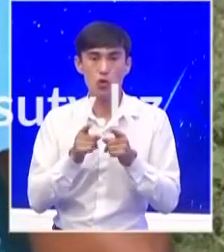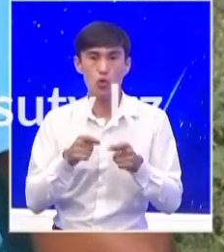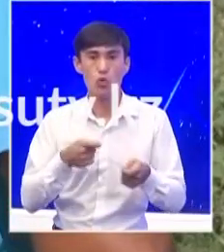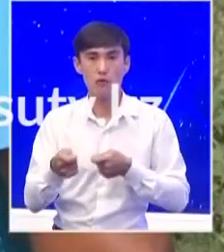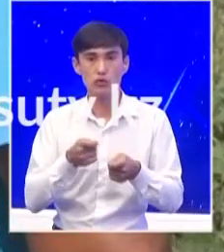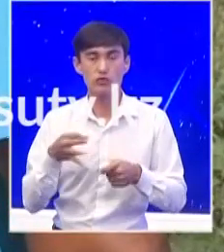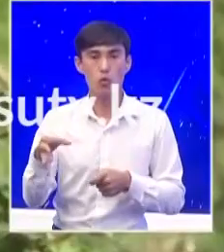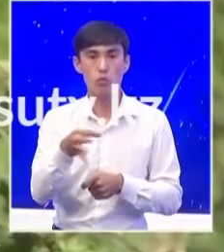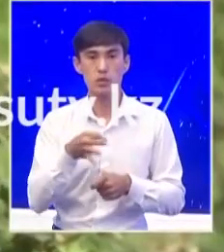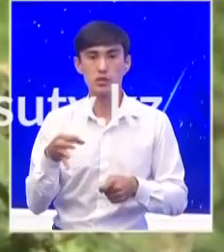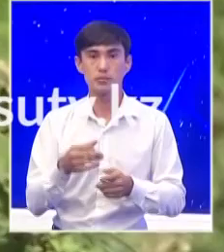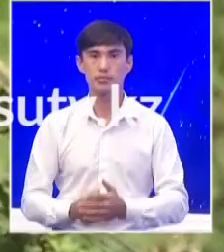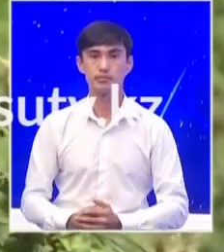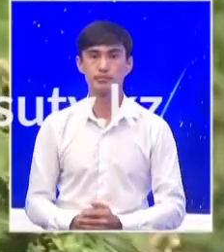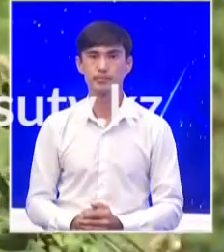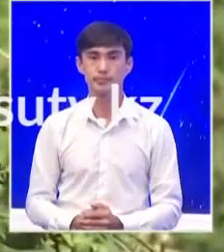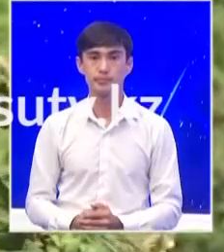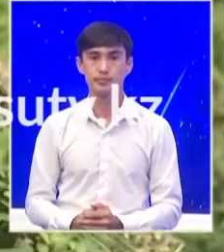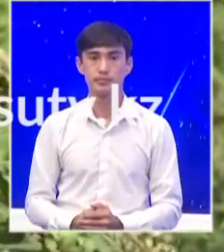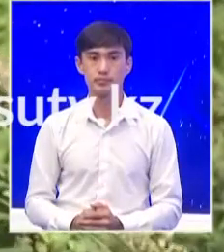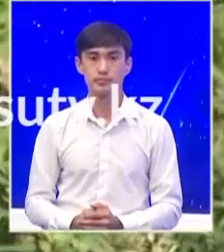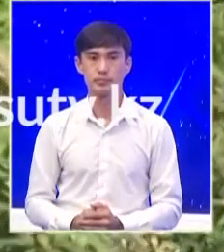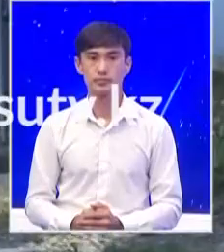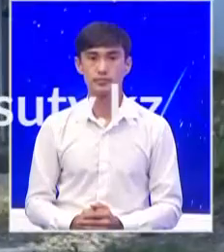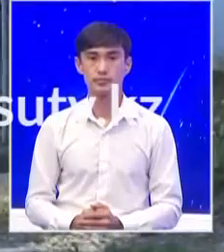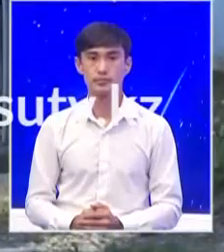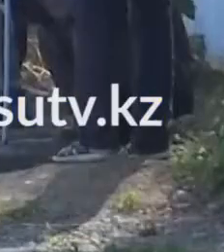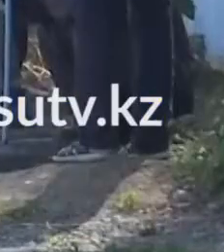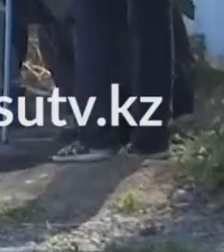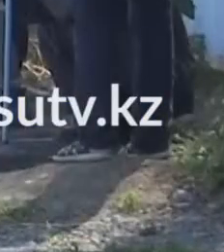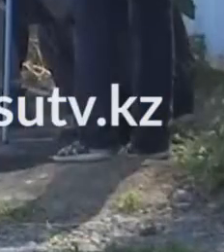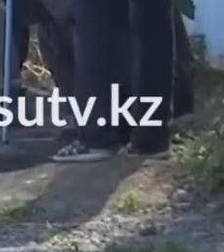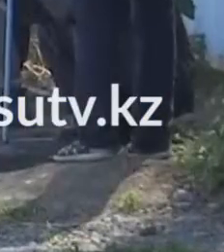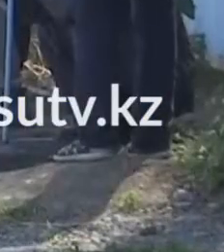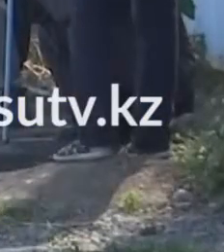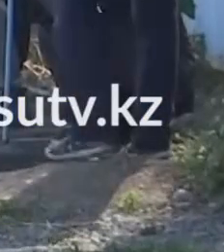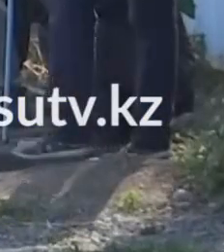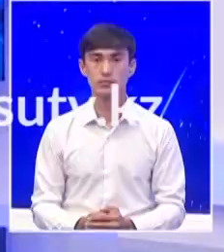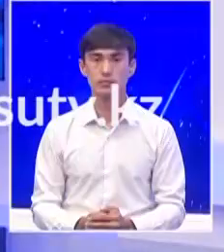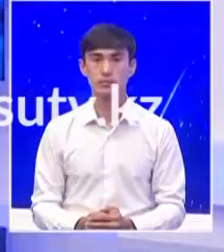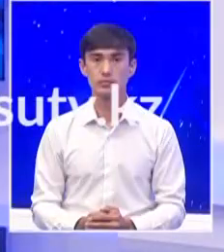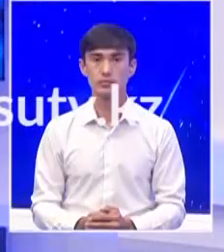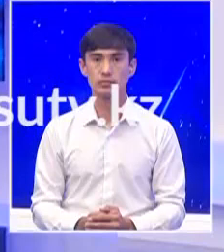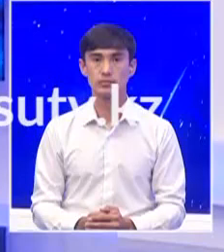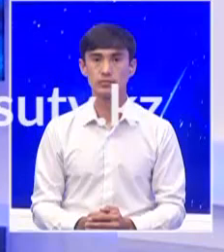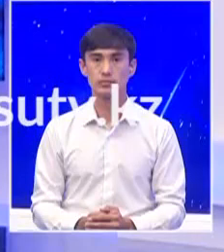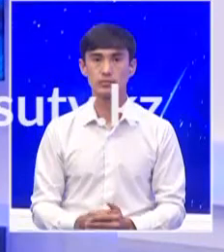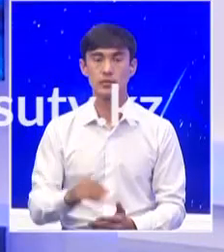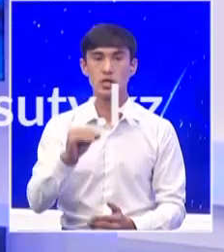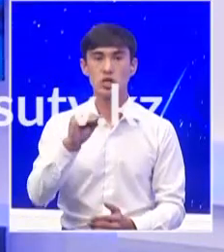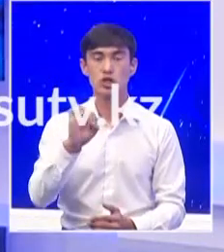руководства области. Аблай Коттукпай, Ержан Дюсен, Назирке Ертайказа, телеканал ЖТСУ.